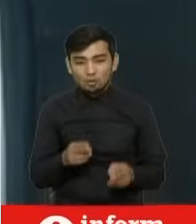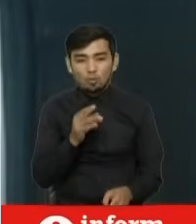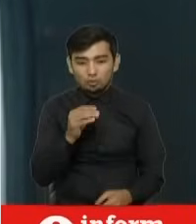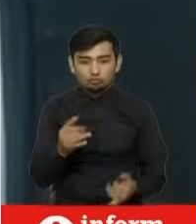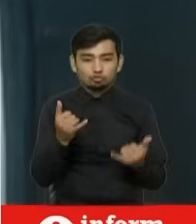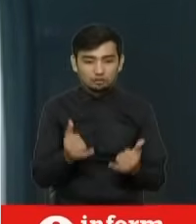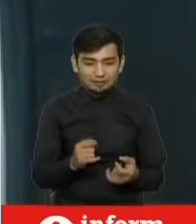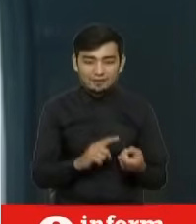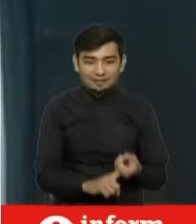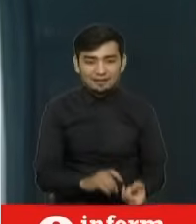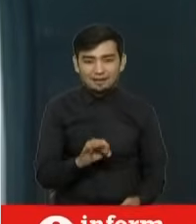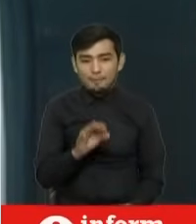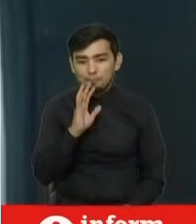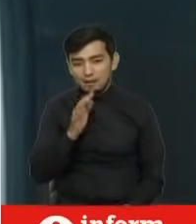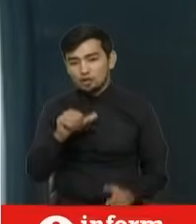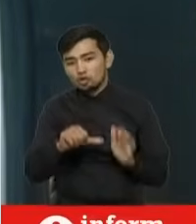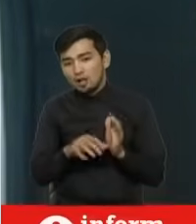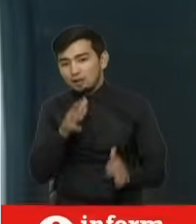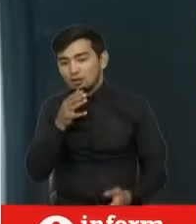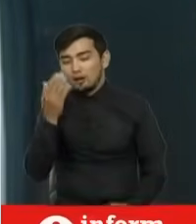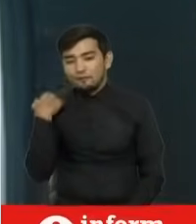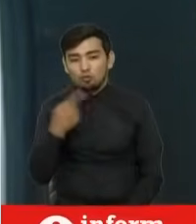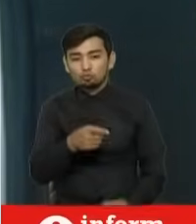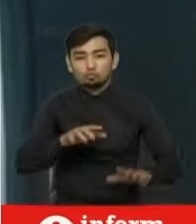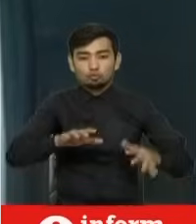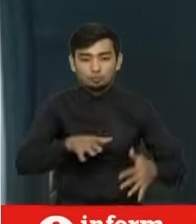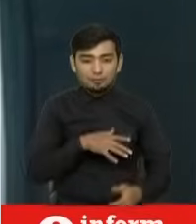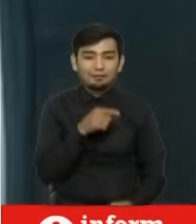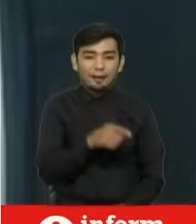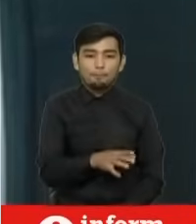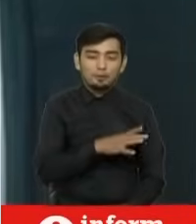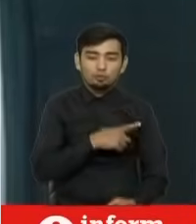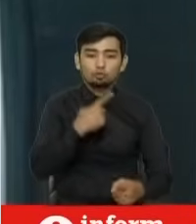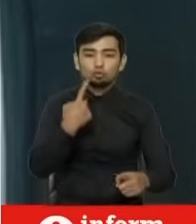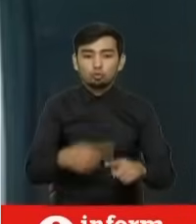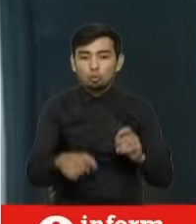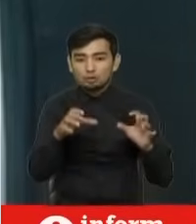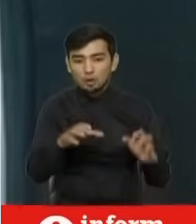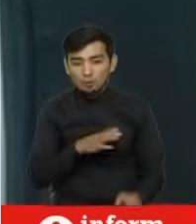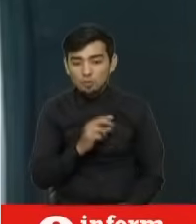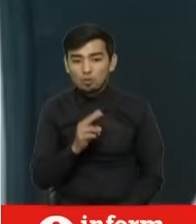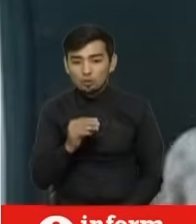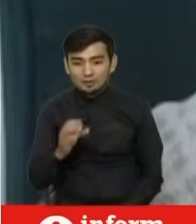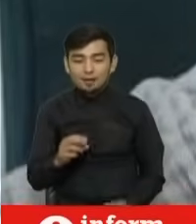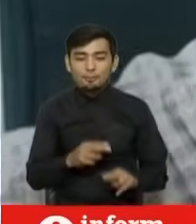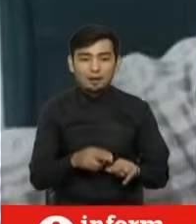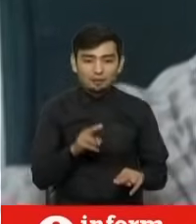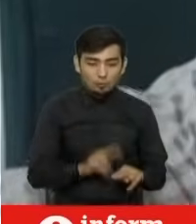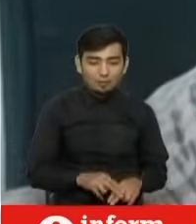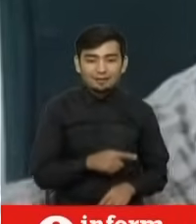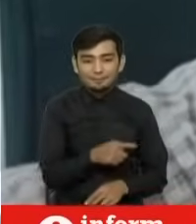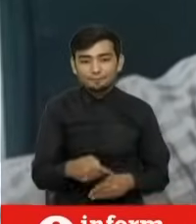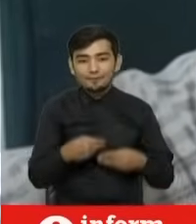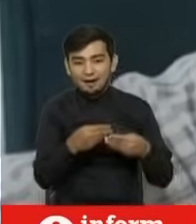сейчас а там 5-6 лет назад когда это у них там случилось тогда было по-другому в Уголовном кодексе поэтому Им дали